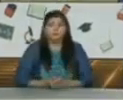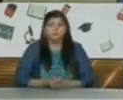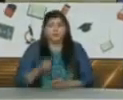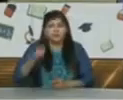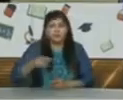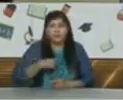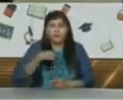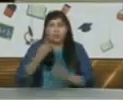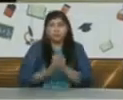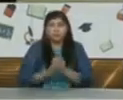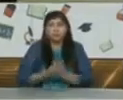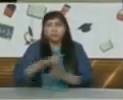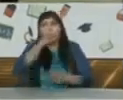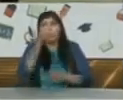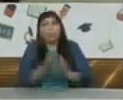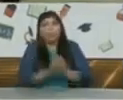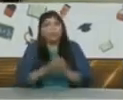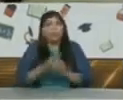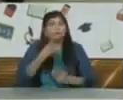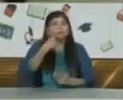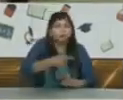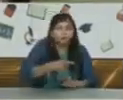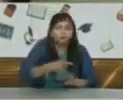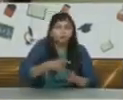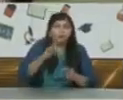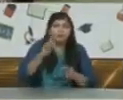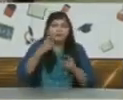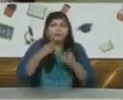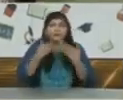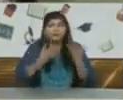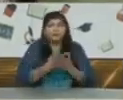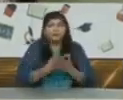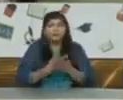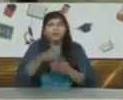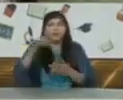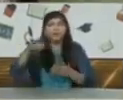मैं उन सब से कहना चाहूंगा, खास